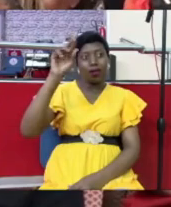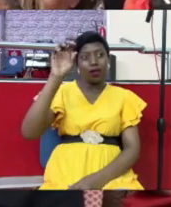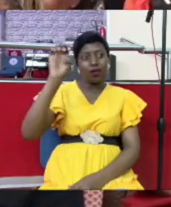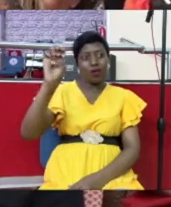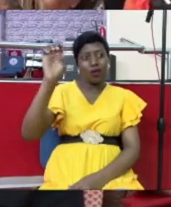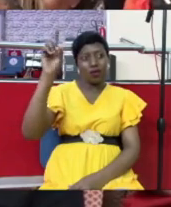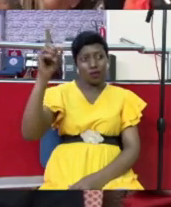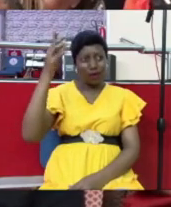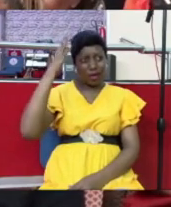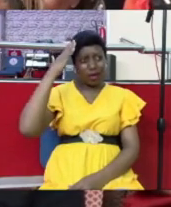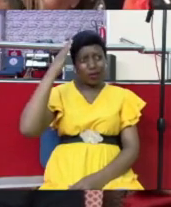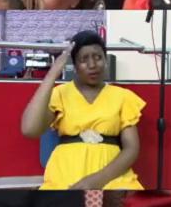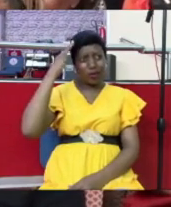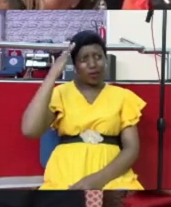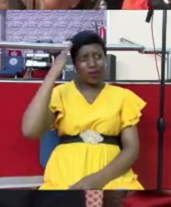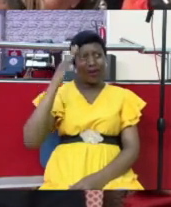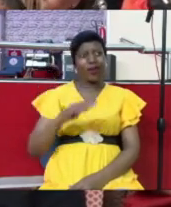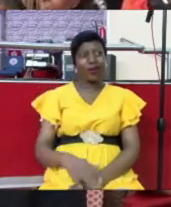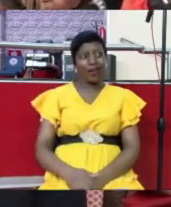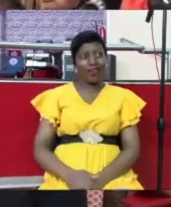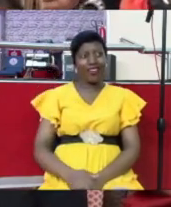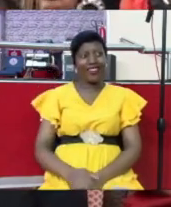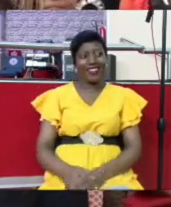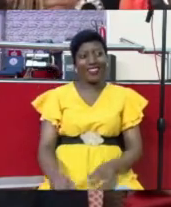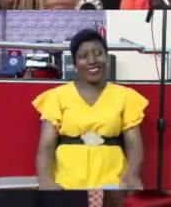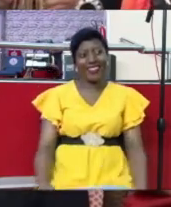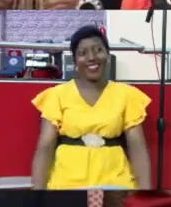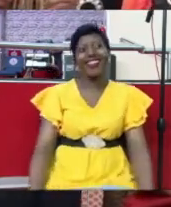mara mbili. It would be awkward.